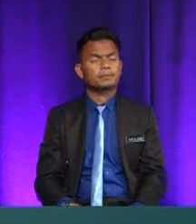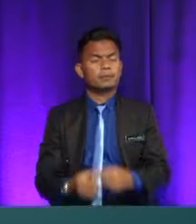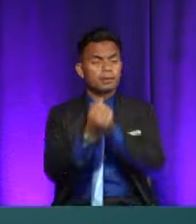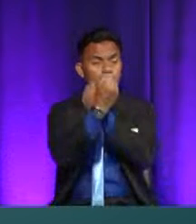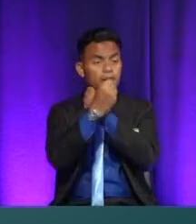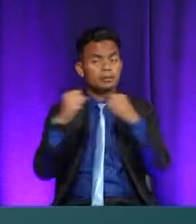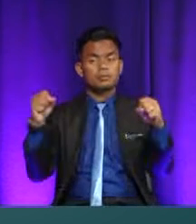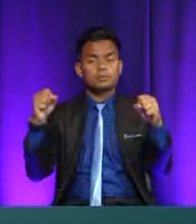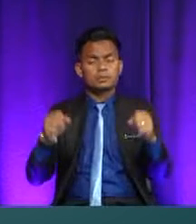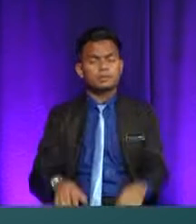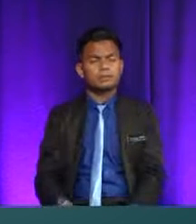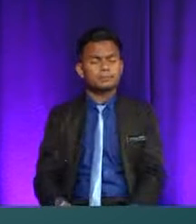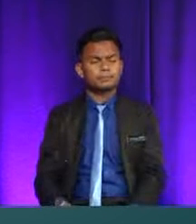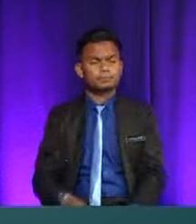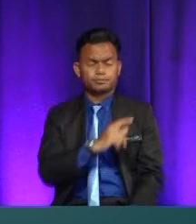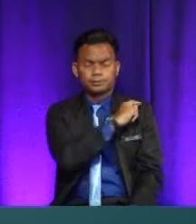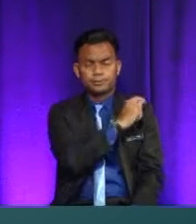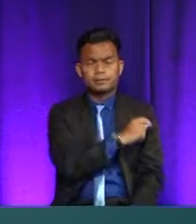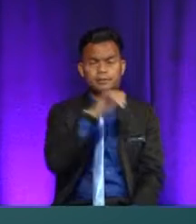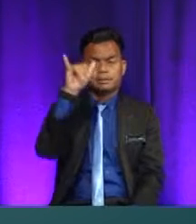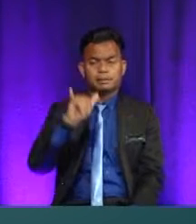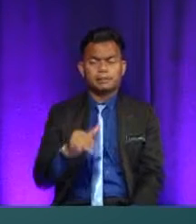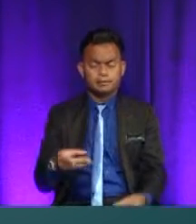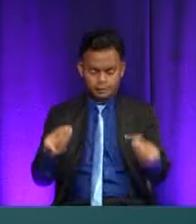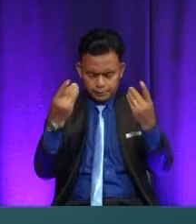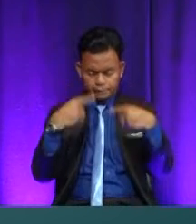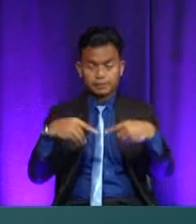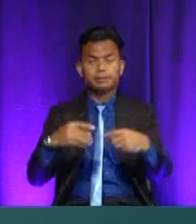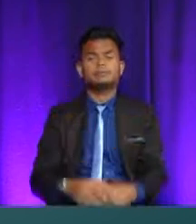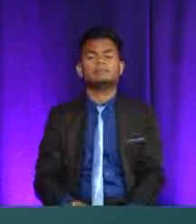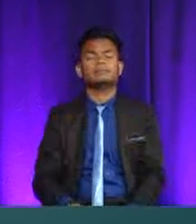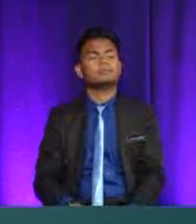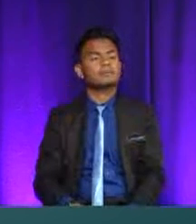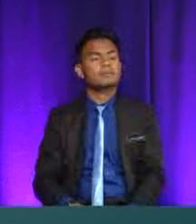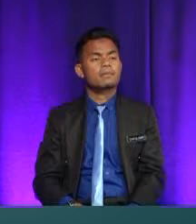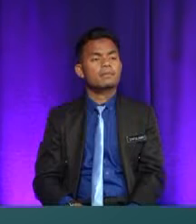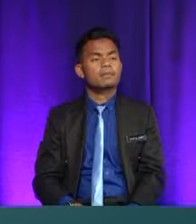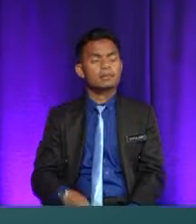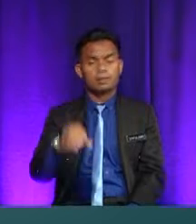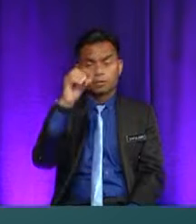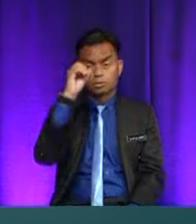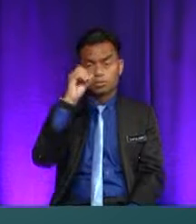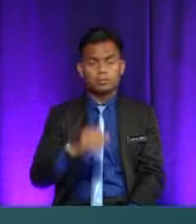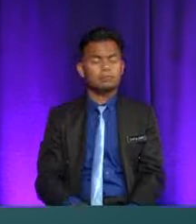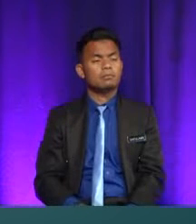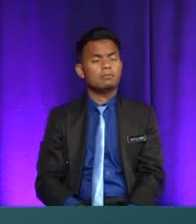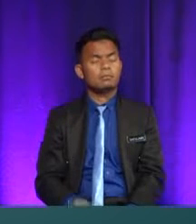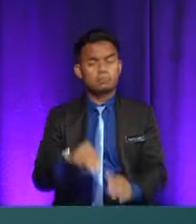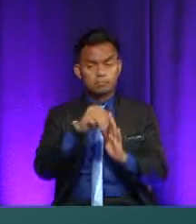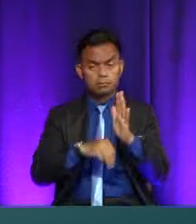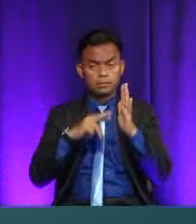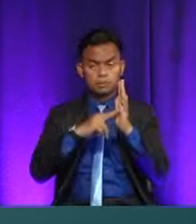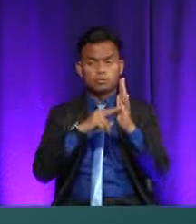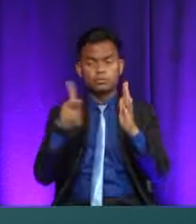tenaganya datang oke prasana ada perbedaan ke sini ada tulis kosong Oke menunjukkan